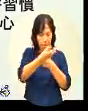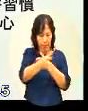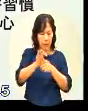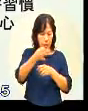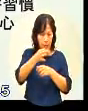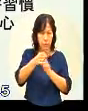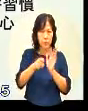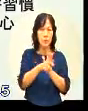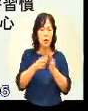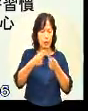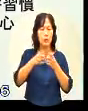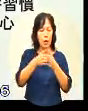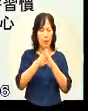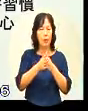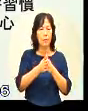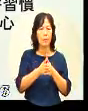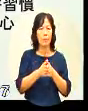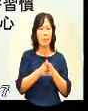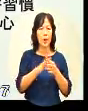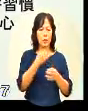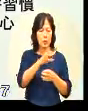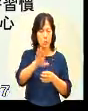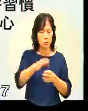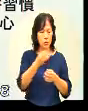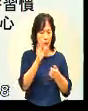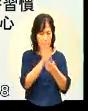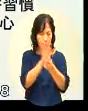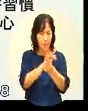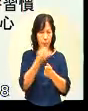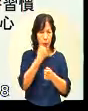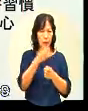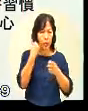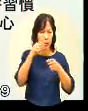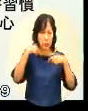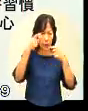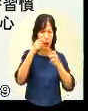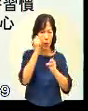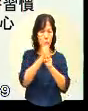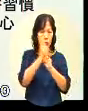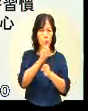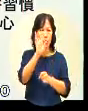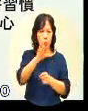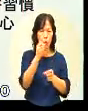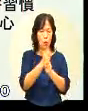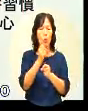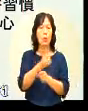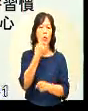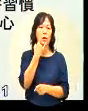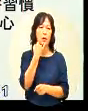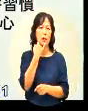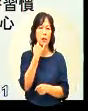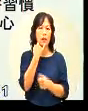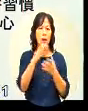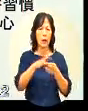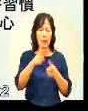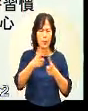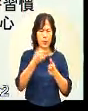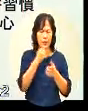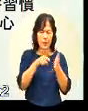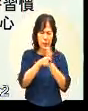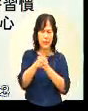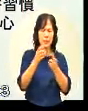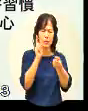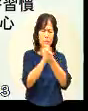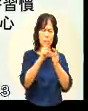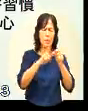得应该要，因为它才有办法常态性来做这些的工作，而且不要老是我们跟